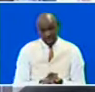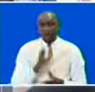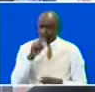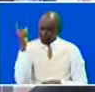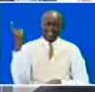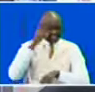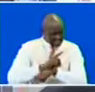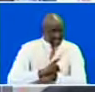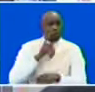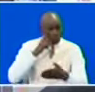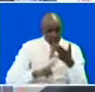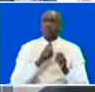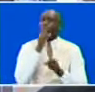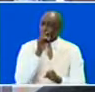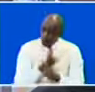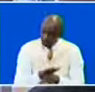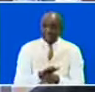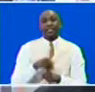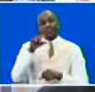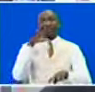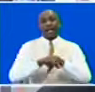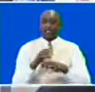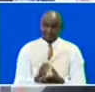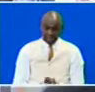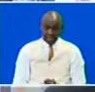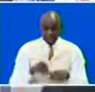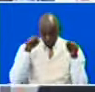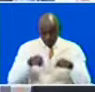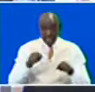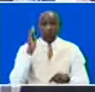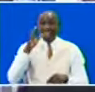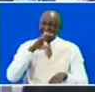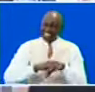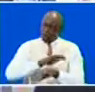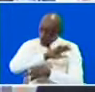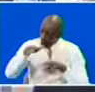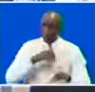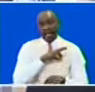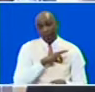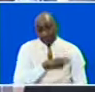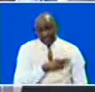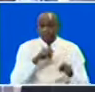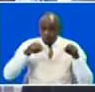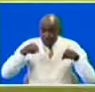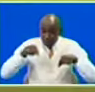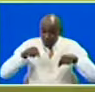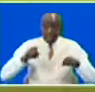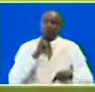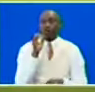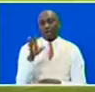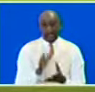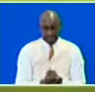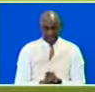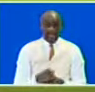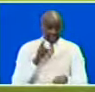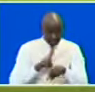one, whatever we promise them, they always get. Today, they will get all their allowances. Today, before they leave tomorrow. Baada ya